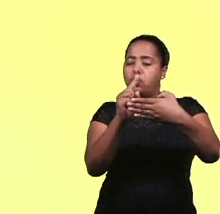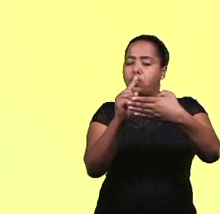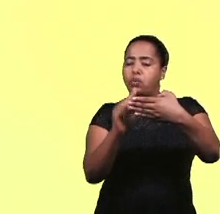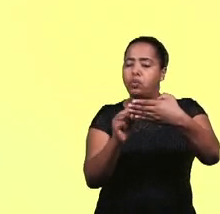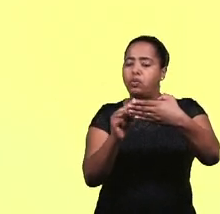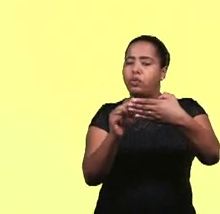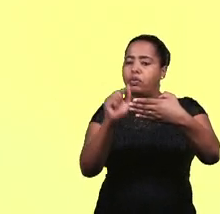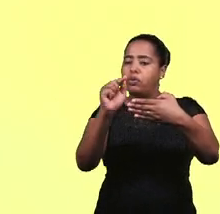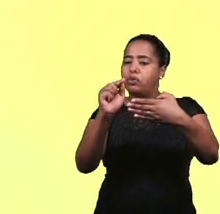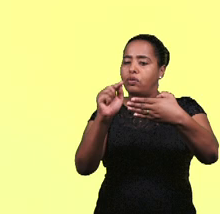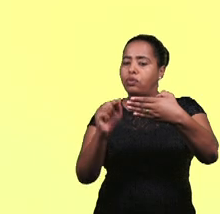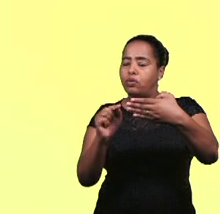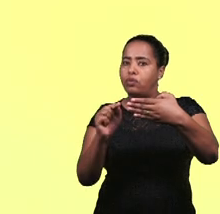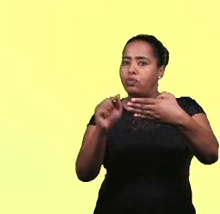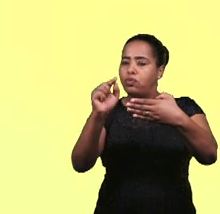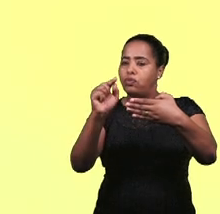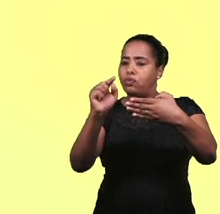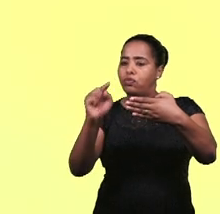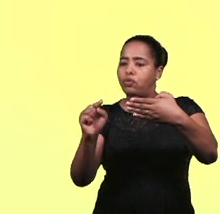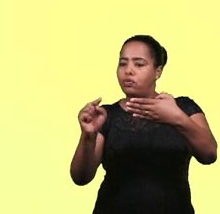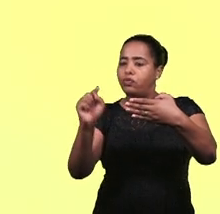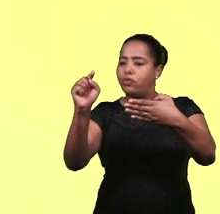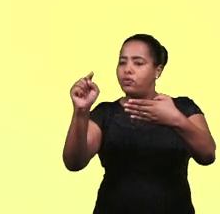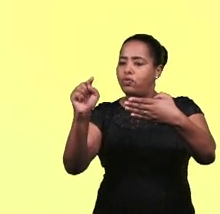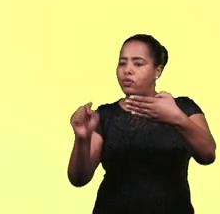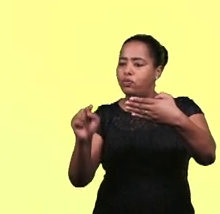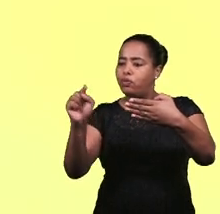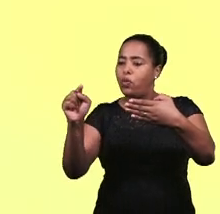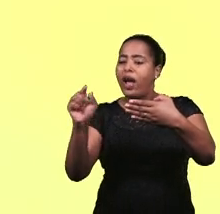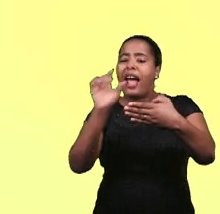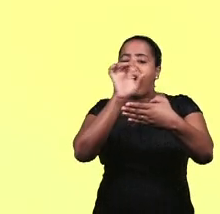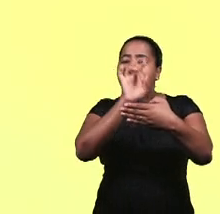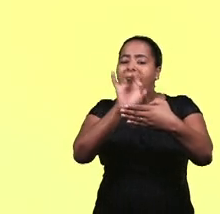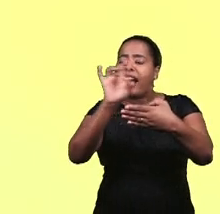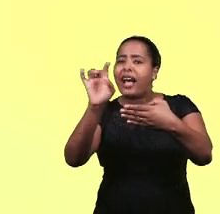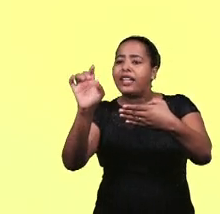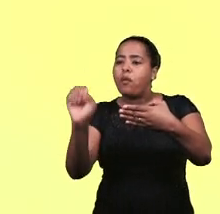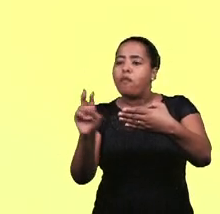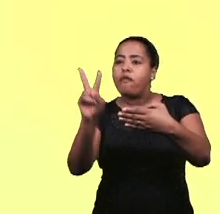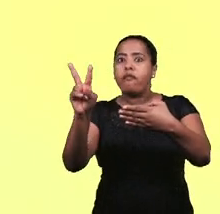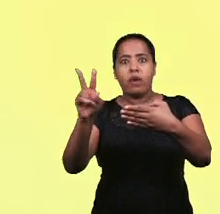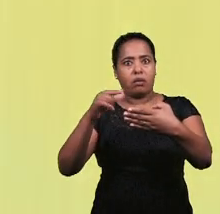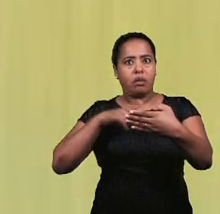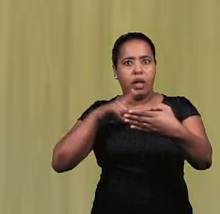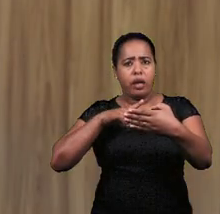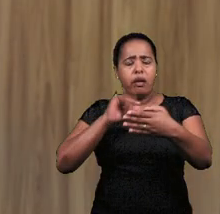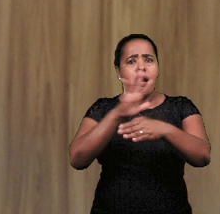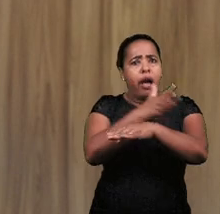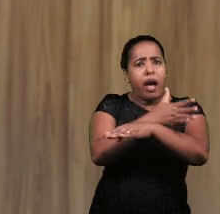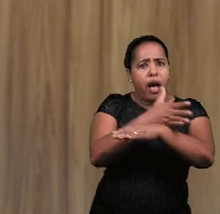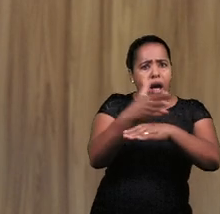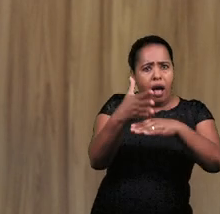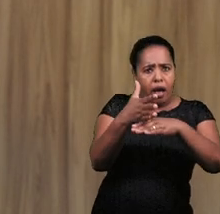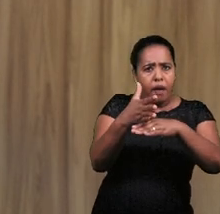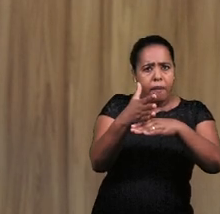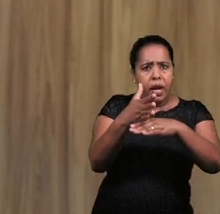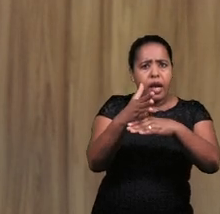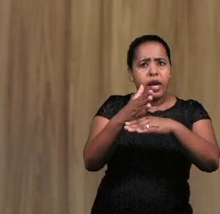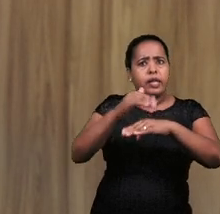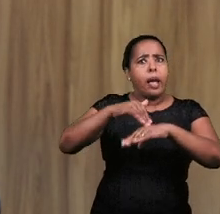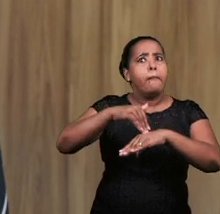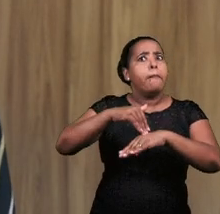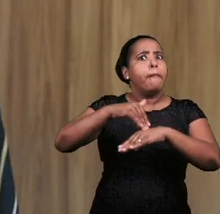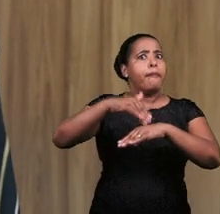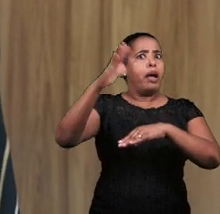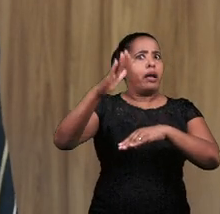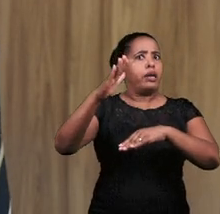dans le pentagramme. Et ces notes ont des valeurs. Les blanches ont une valeur plus grande.